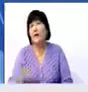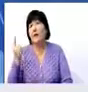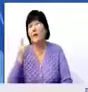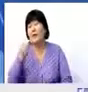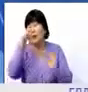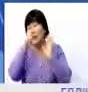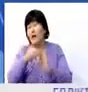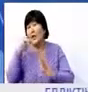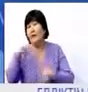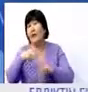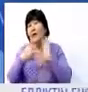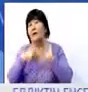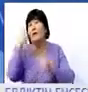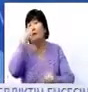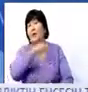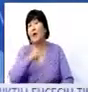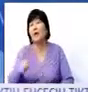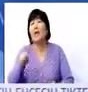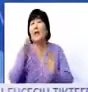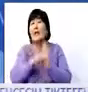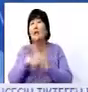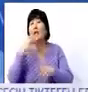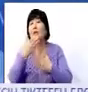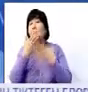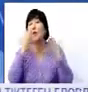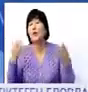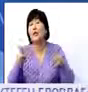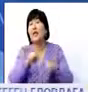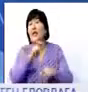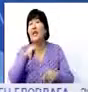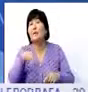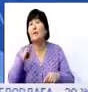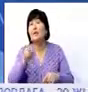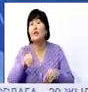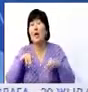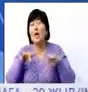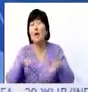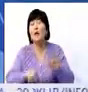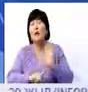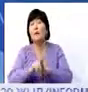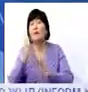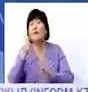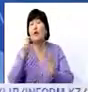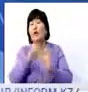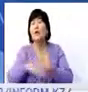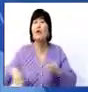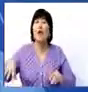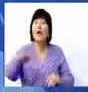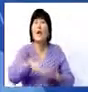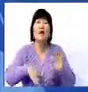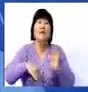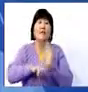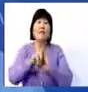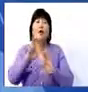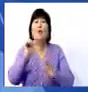первом полугодии 2018 года эксперты Международного эпизоотического бюро проведут вторую проверку региона. Вышедшая